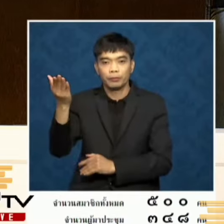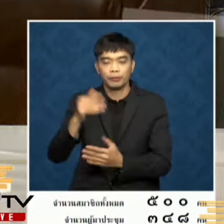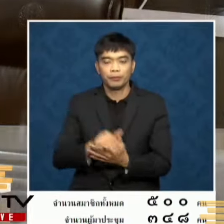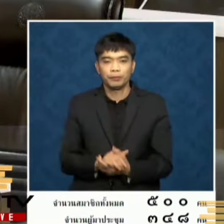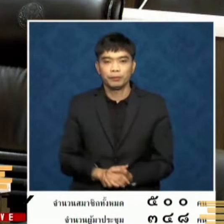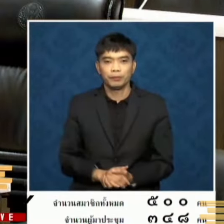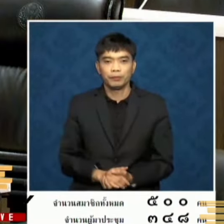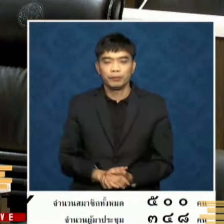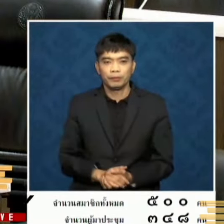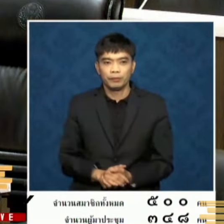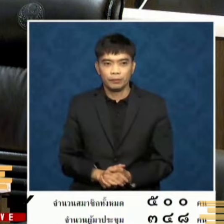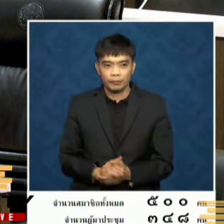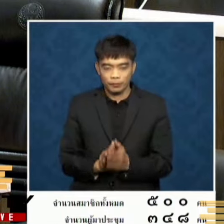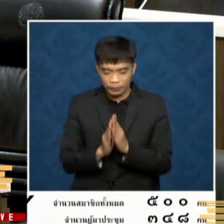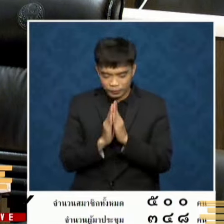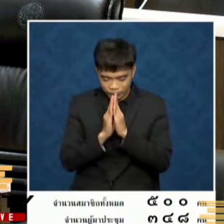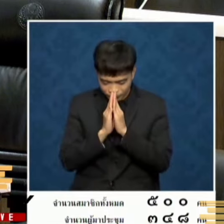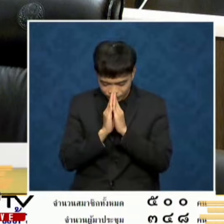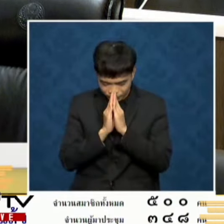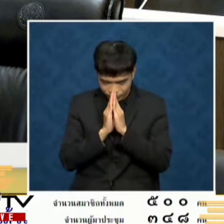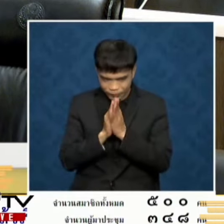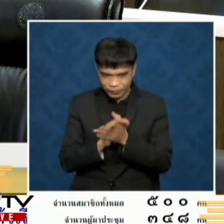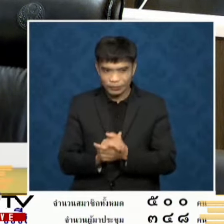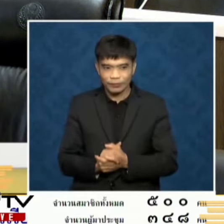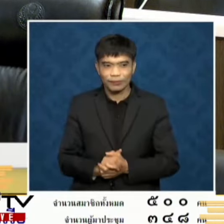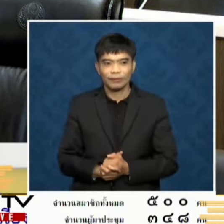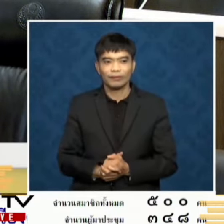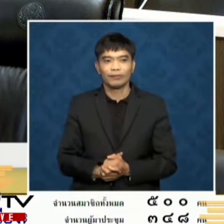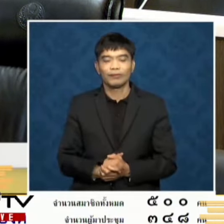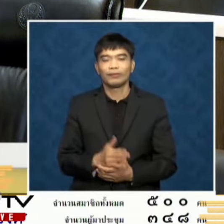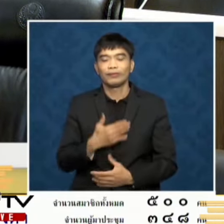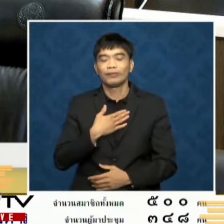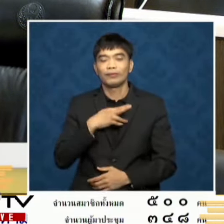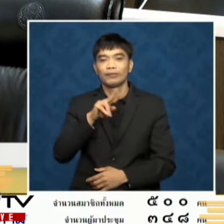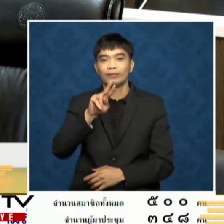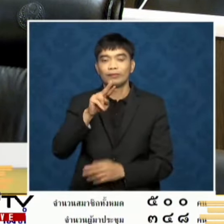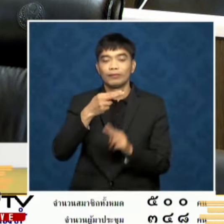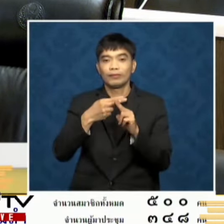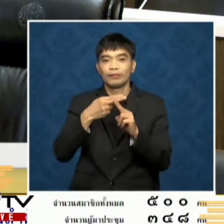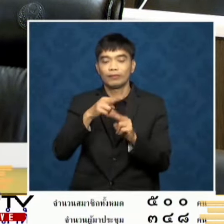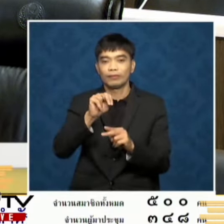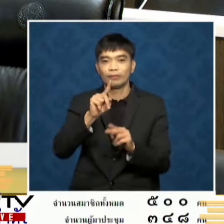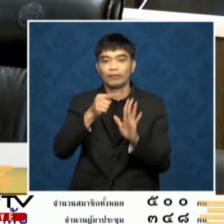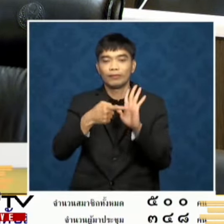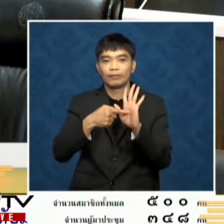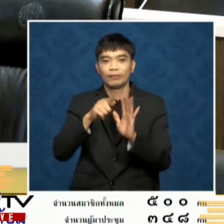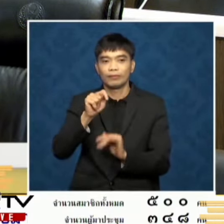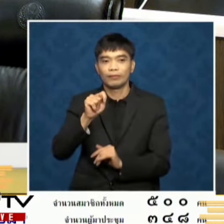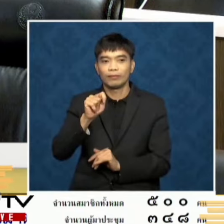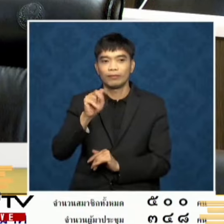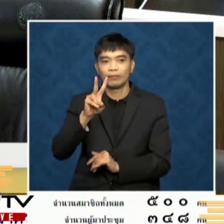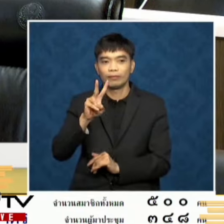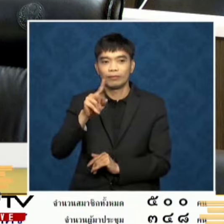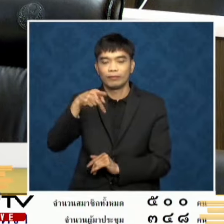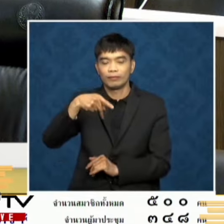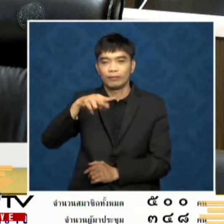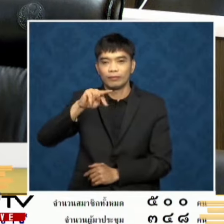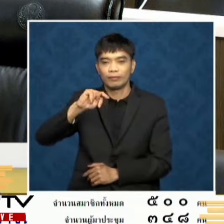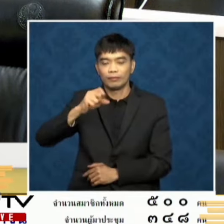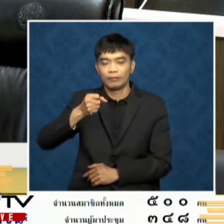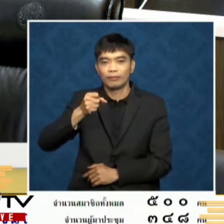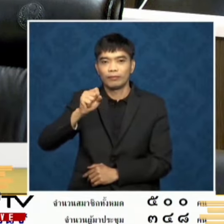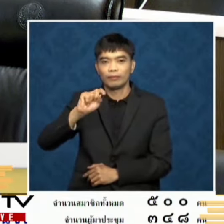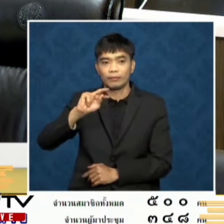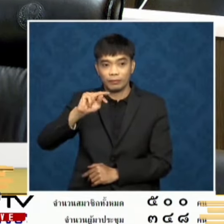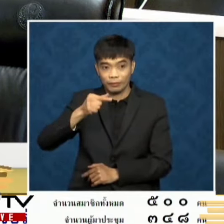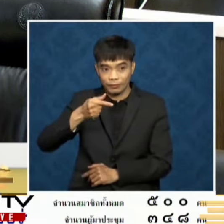ภาผู้แทนราษฎรที่เคารพผมณัฐพงษ์เรืองปัญญาวุฒิผู้แทนราษฎรแบบบัญชีรายชื่อพรรคก้าวไกลครับท่านประธานครับก่อนอื่นต้องบอกว่าผมเองก็ค่อนข้างยินดี